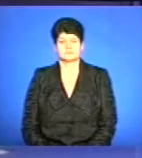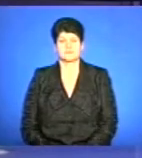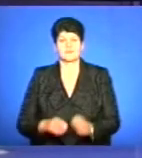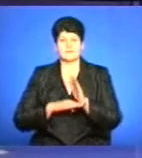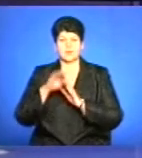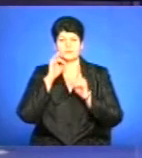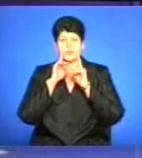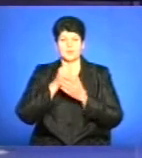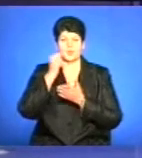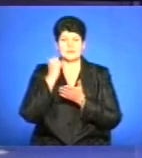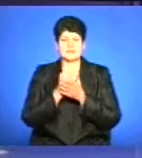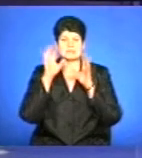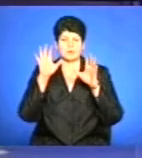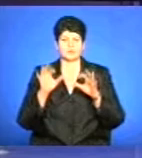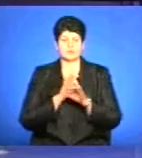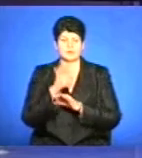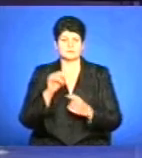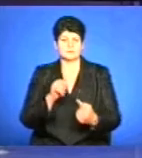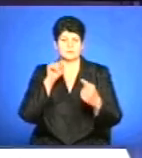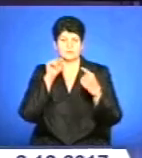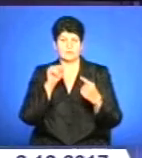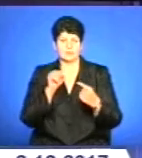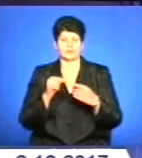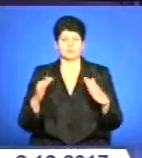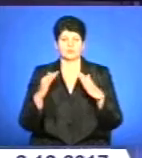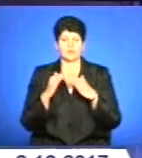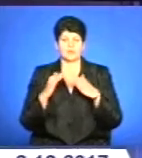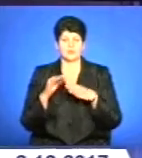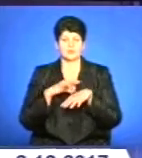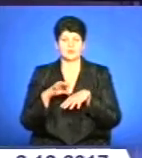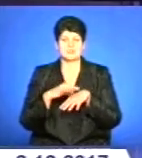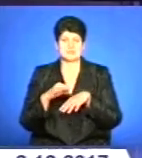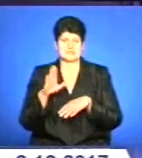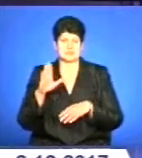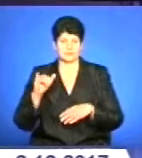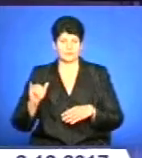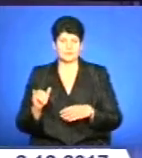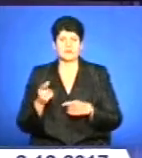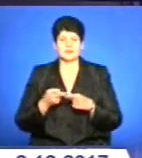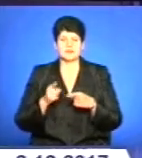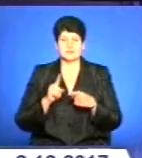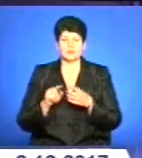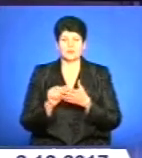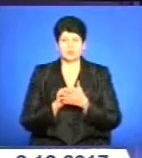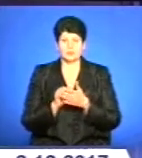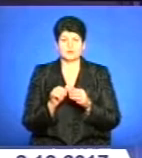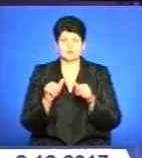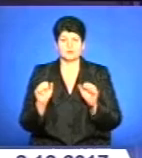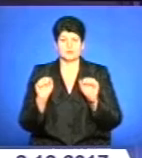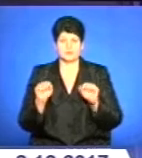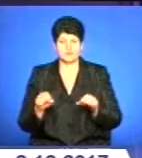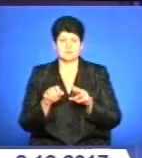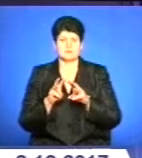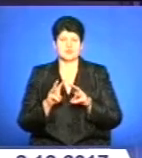Верховна Рада ухвалила законопроект про запобігання і протидію домашньому насильству. Документ розширює повноваження Міністерств соціальної